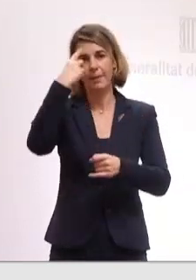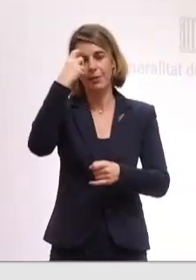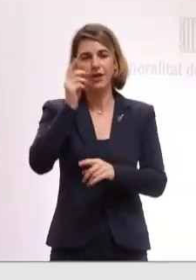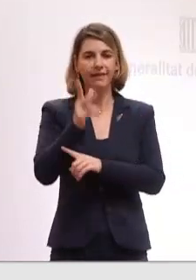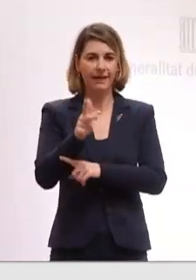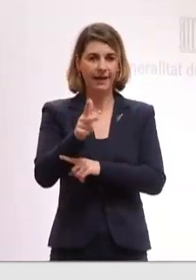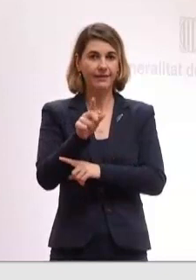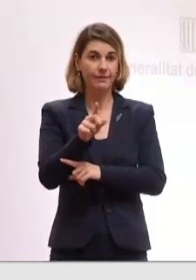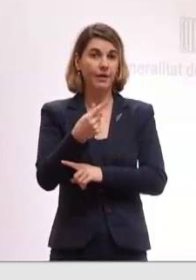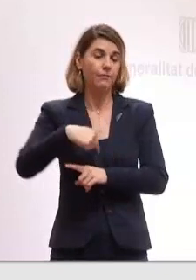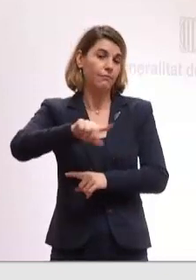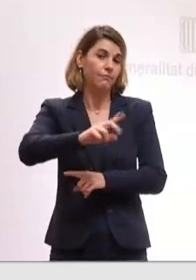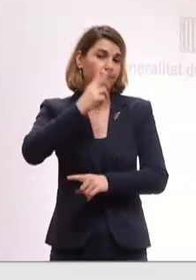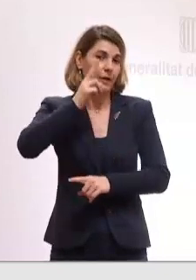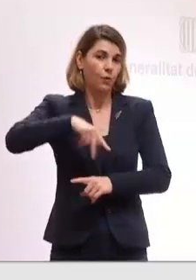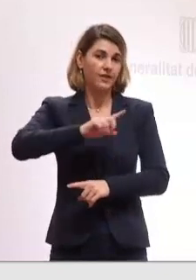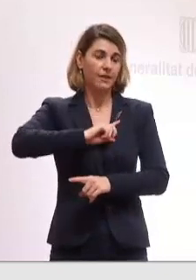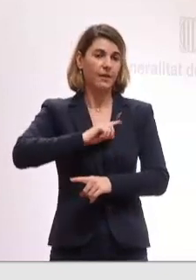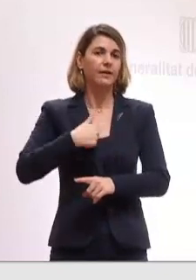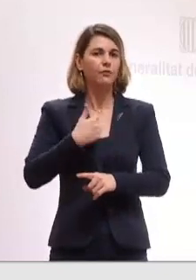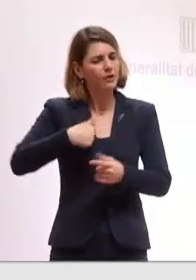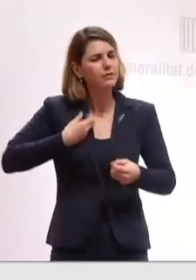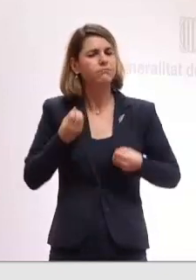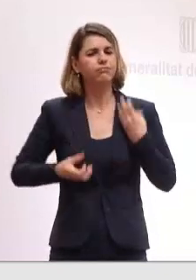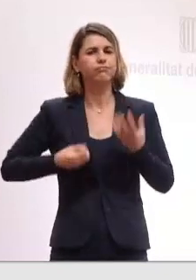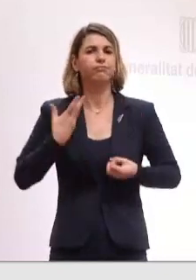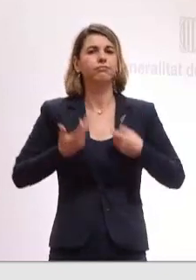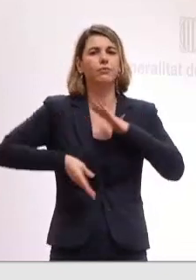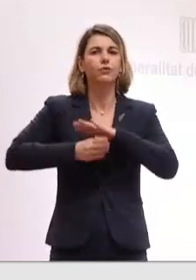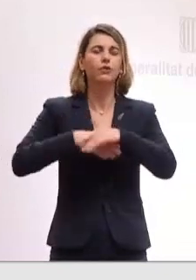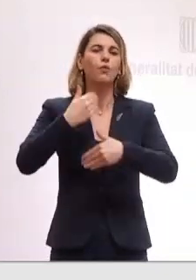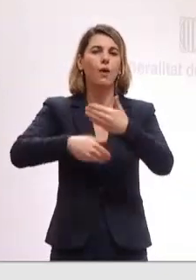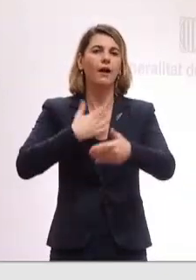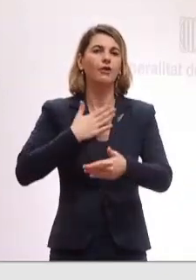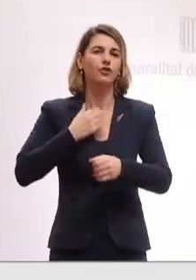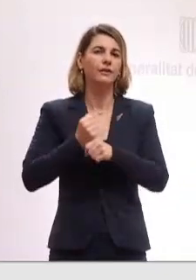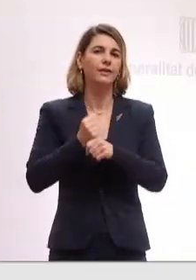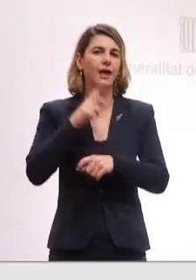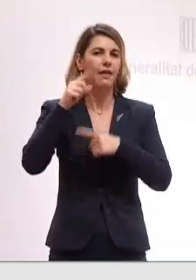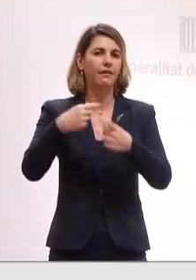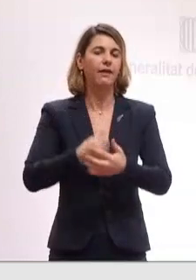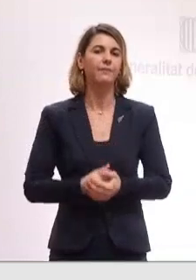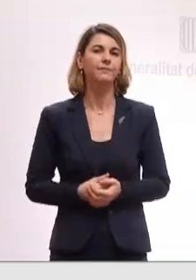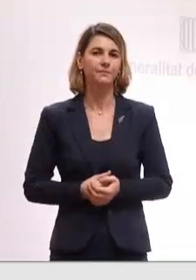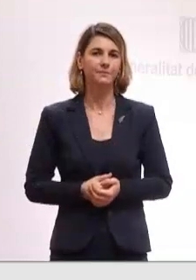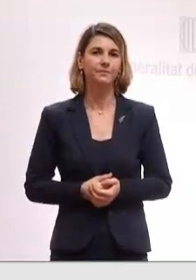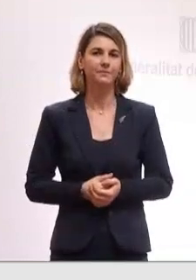Dret pel vostre reconeixement, que ens estimula a seguir dia a dia amb la nostra tasca.